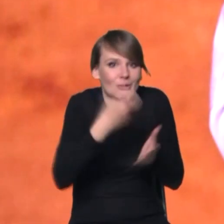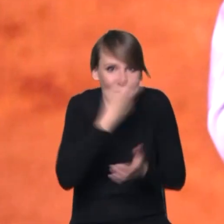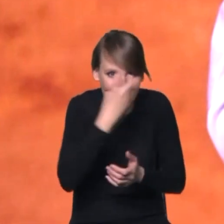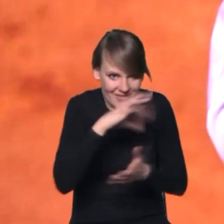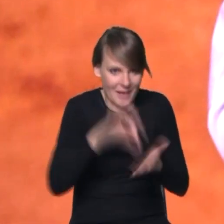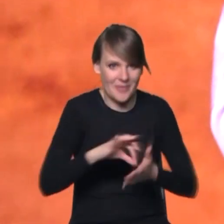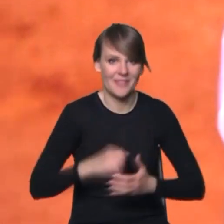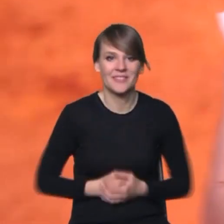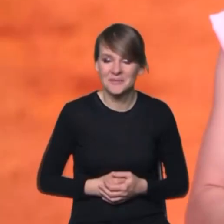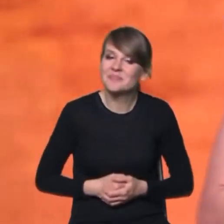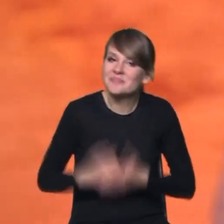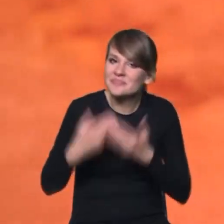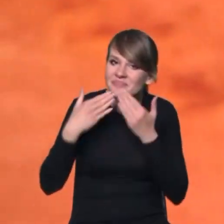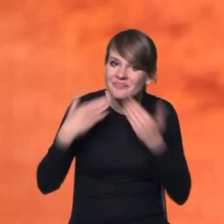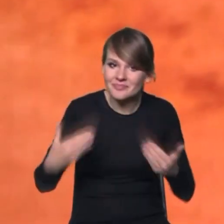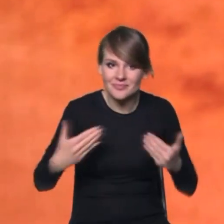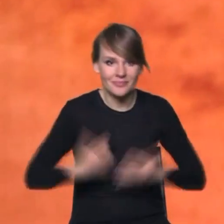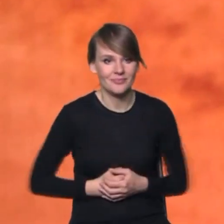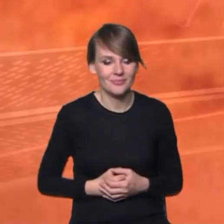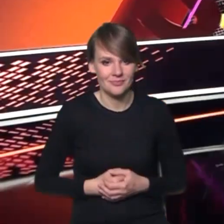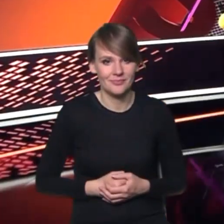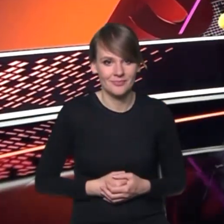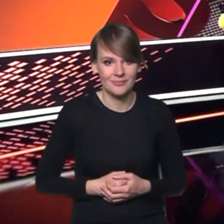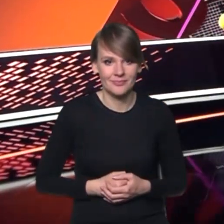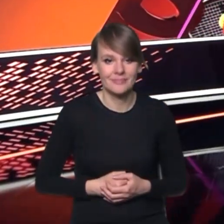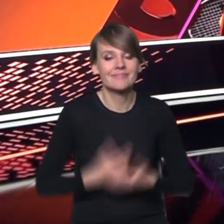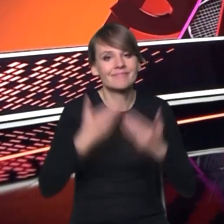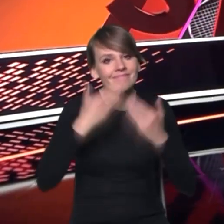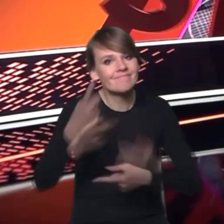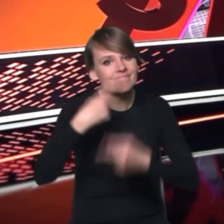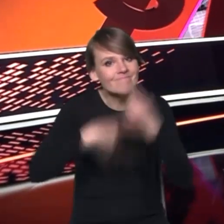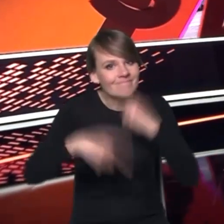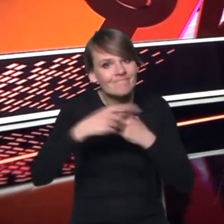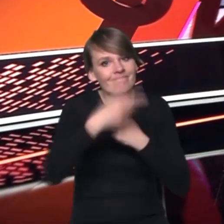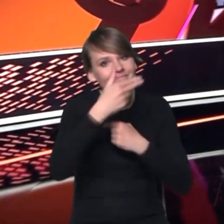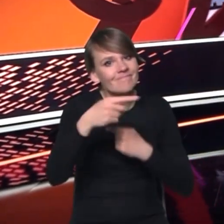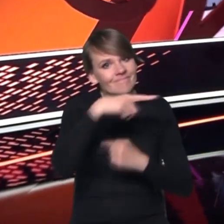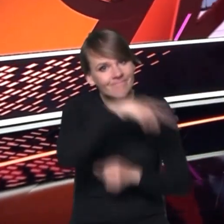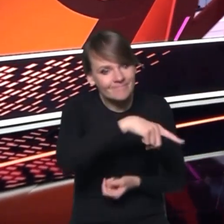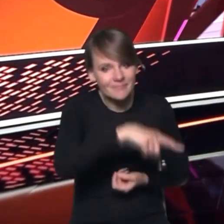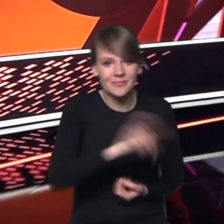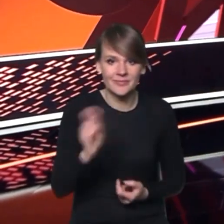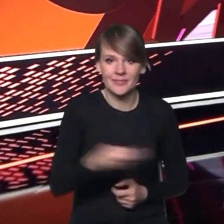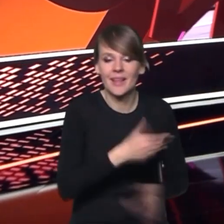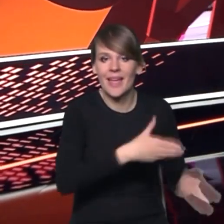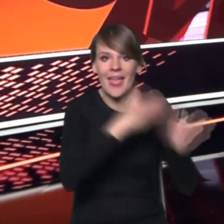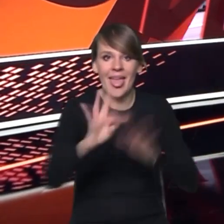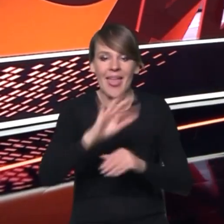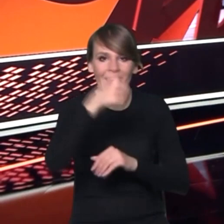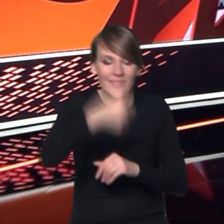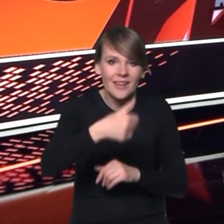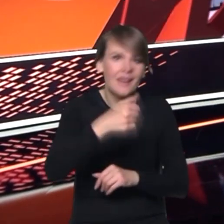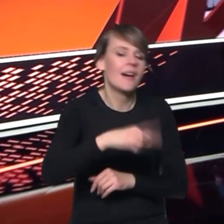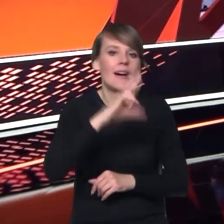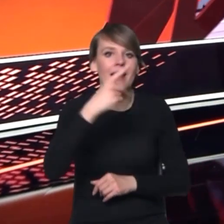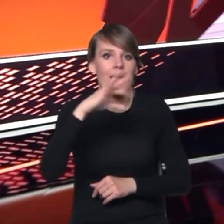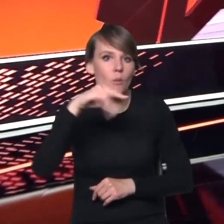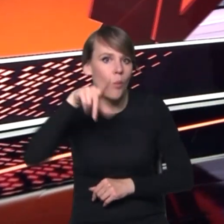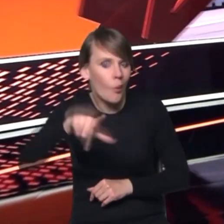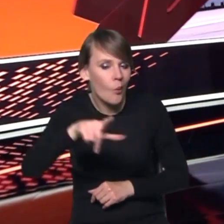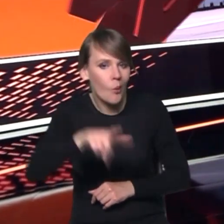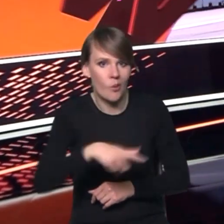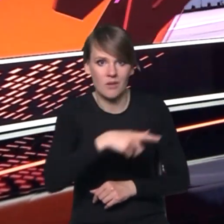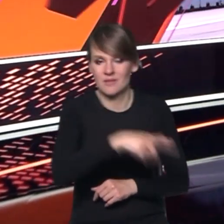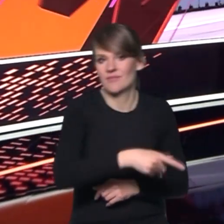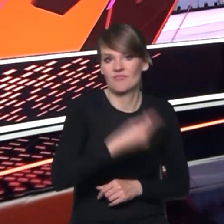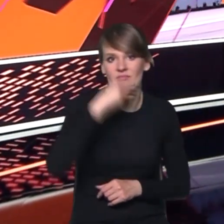Agata Bachano, bardzo dziękuję. Dziękuję bardzo. Co dzieje się w Madrycie na kortach i nie tylko. Formuła 1 z kolei, dominacja Red Bulla w tym sezonie staje się